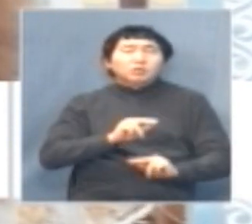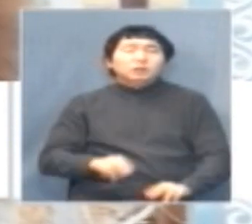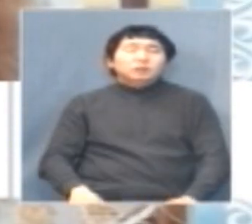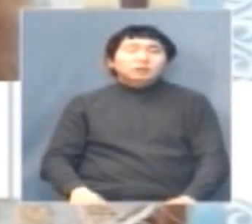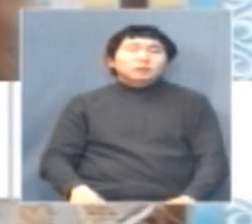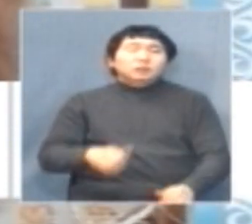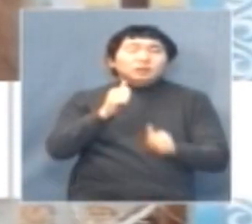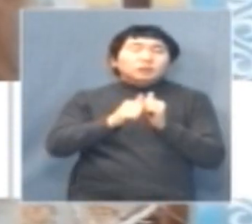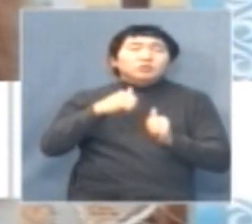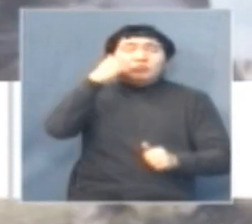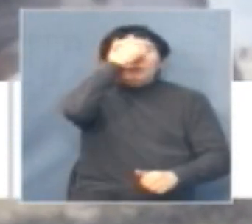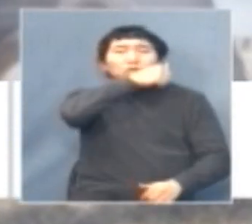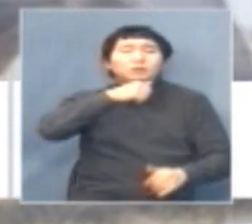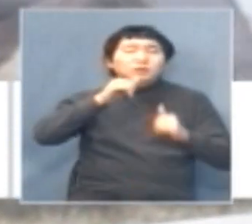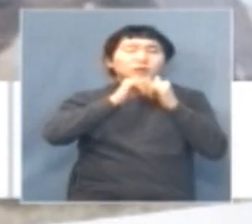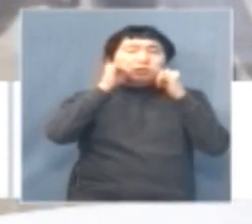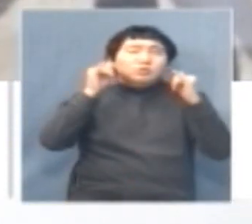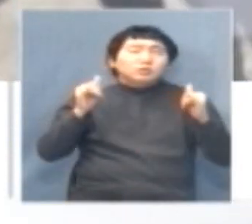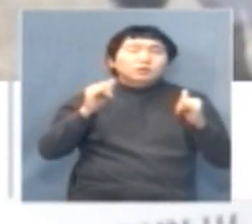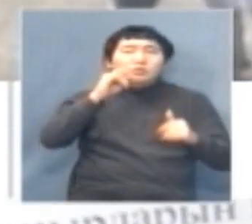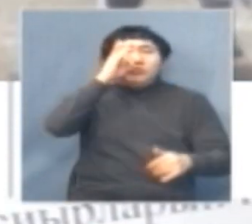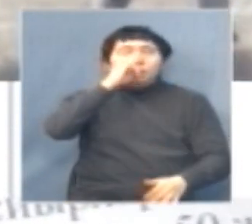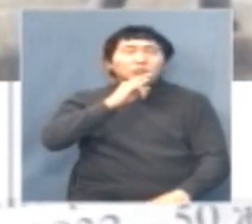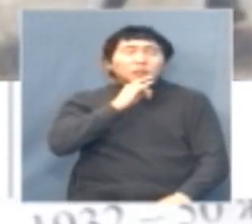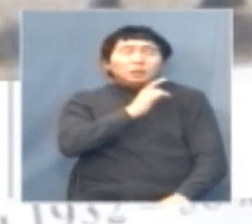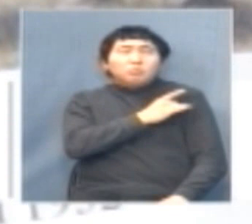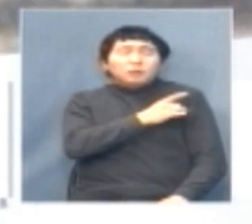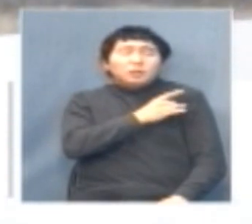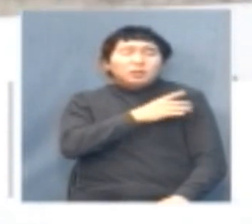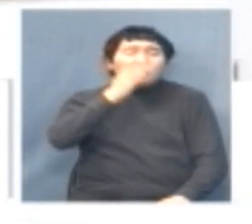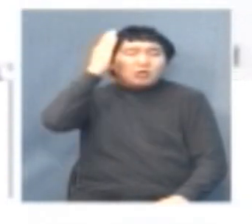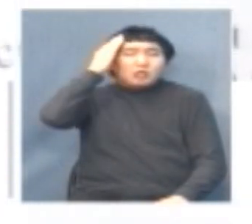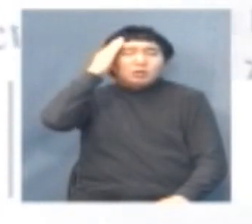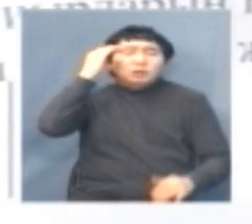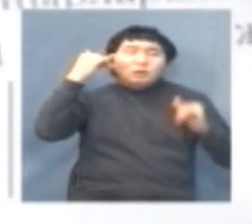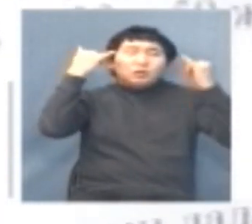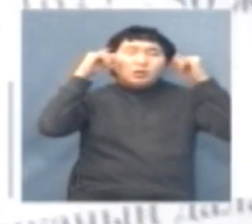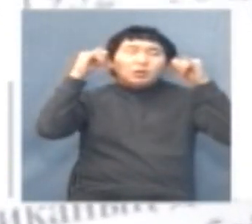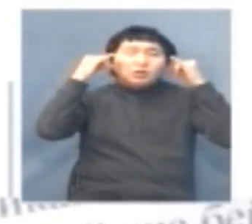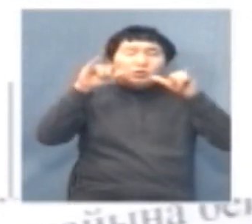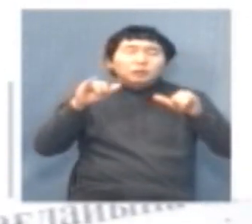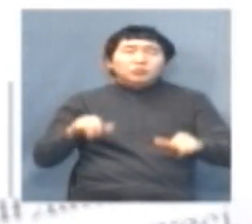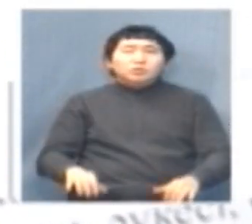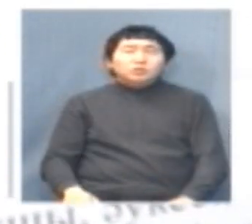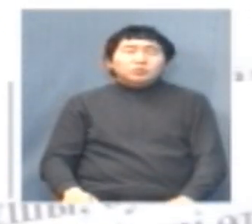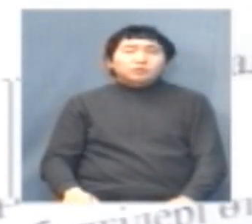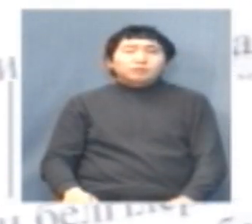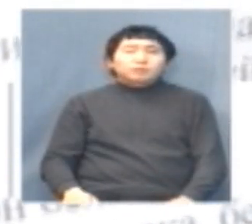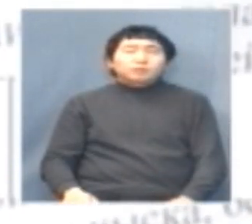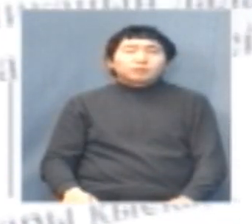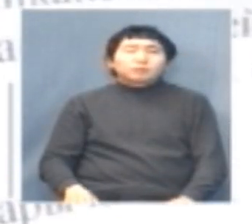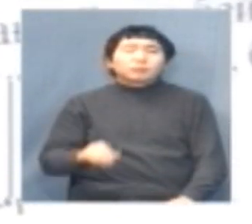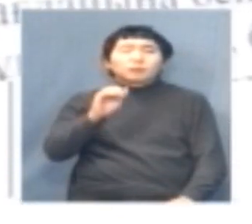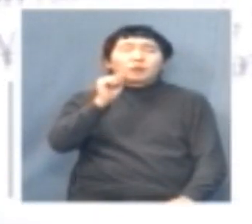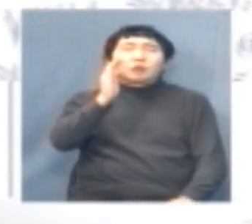с каждым годом здесь увеличивается поголовье казахской белоголовой породы коров. Сейчас кооператив заслуженно находится в авангарде